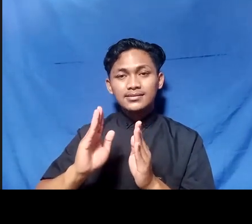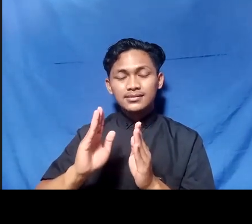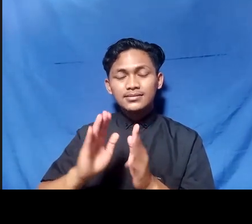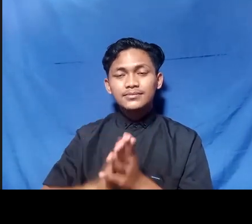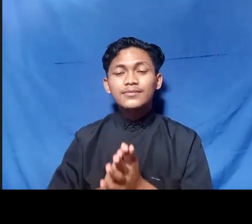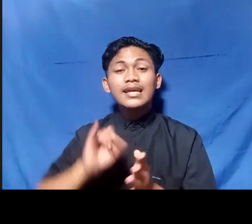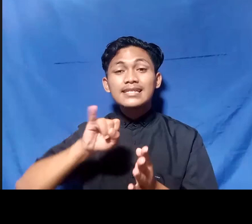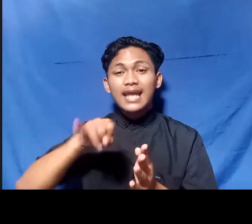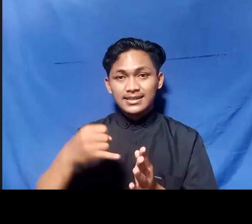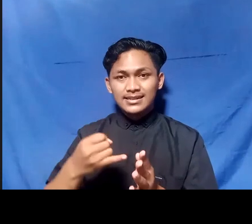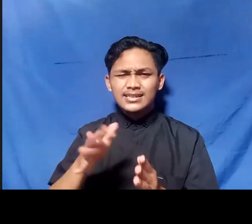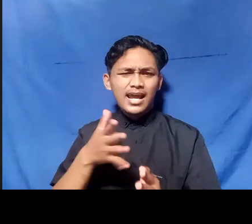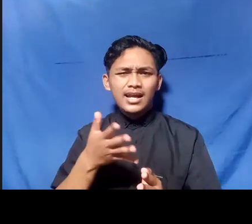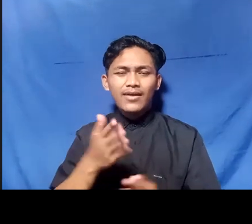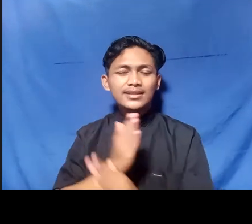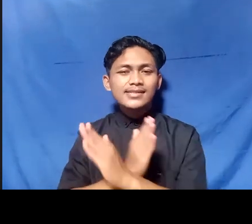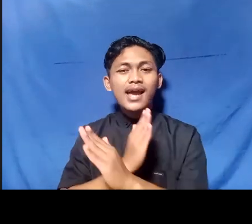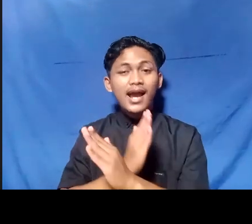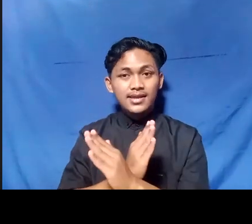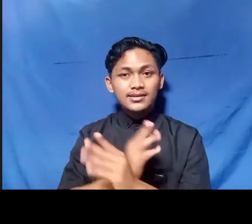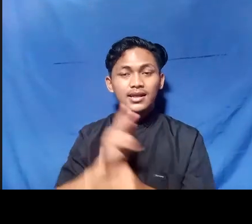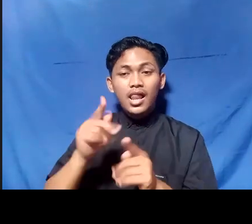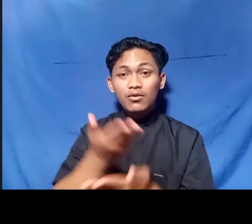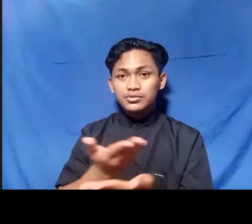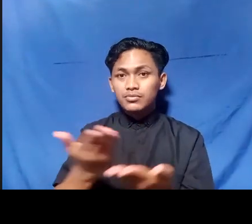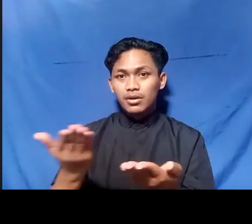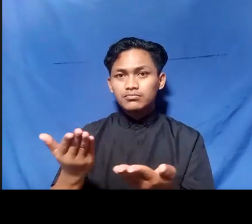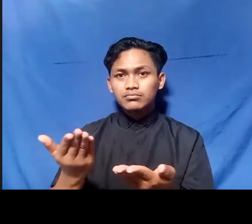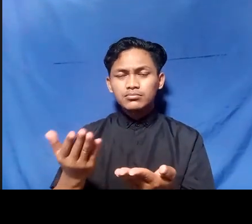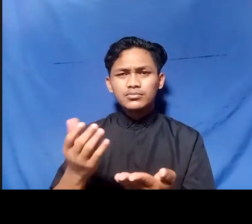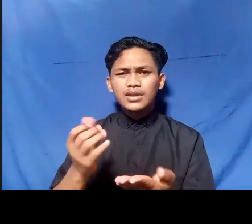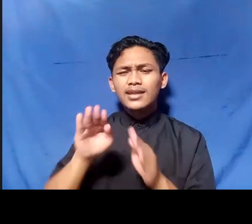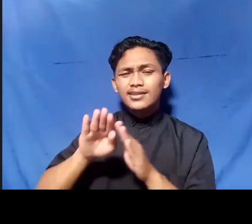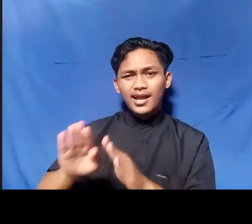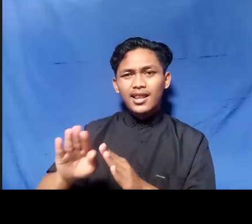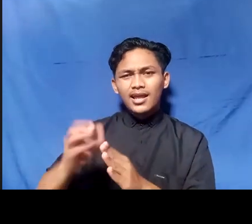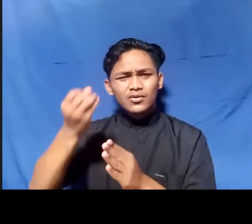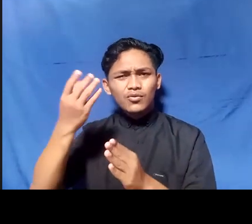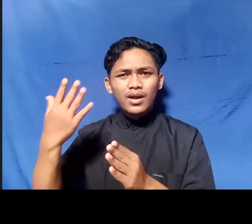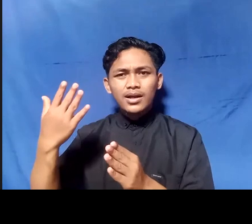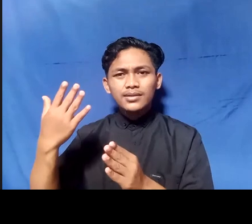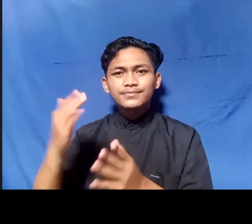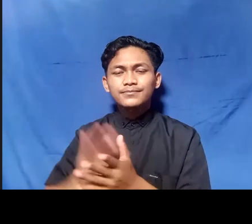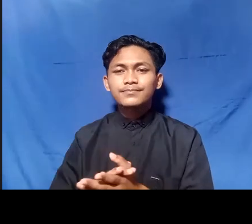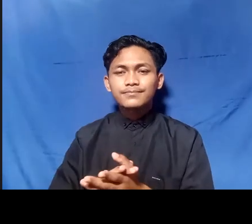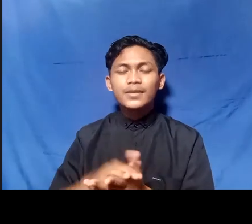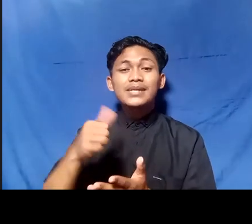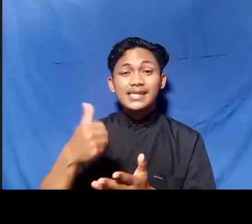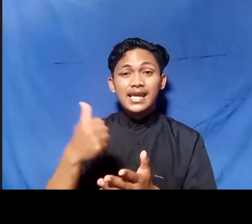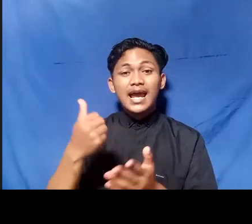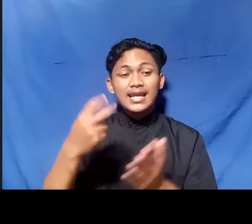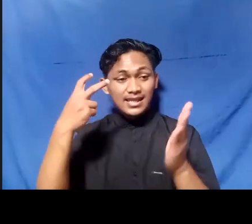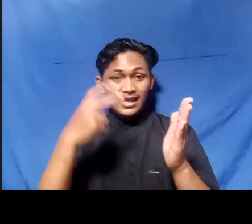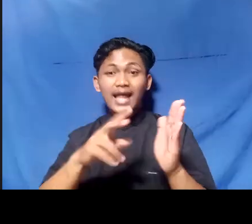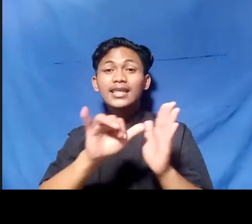atau yang ketinggalan atau yang mungkin sudah mau live duluan nanti bisa ditonton kembali bisa disimak kembali